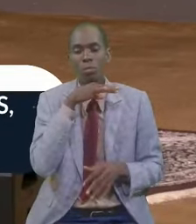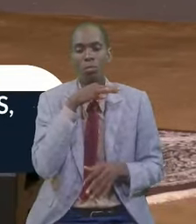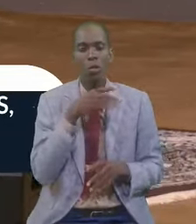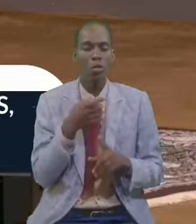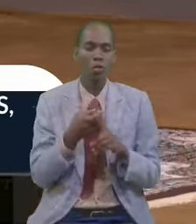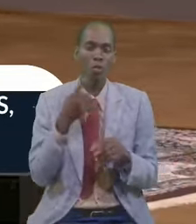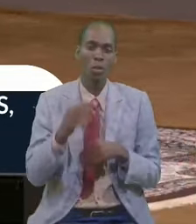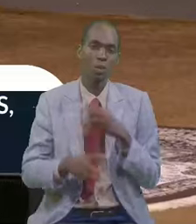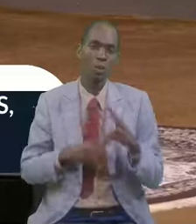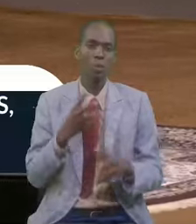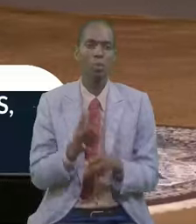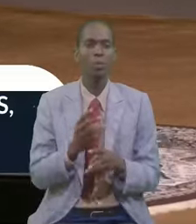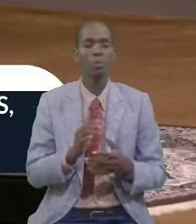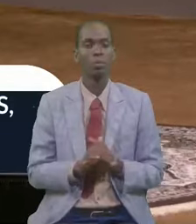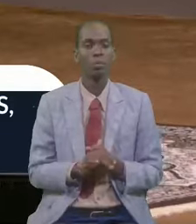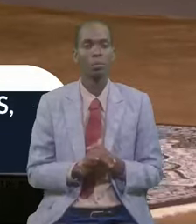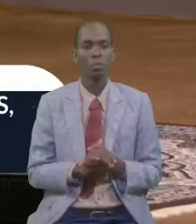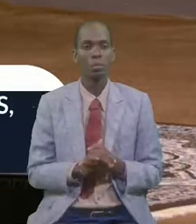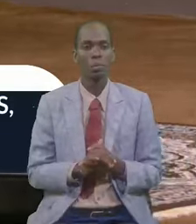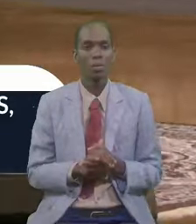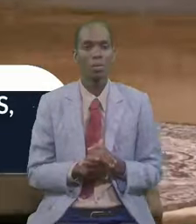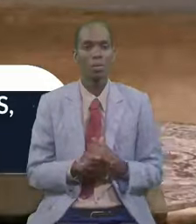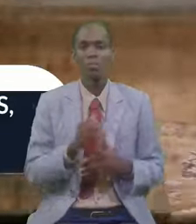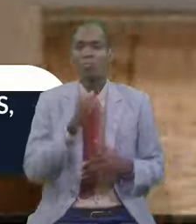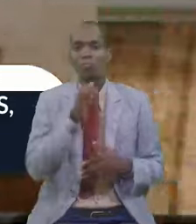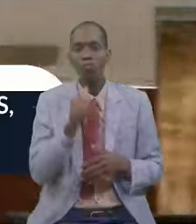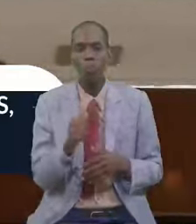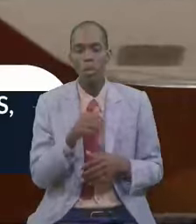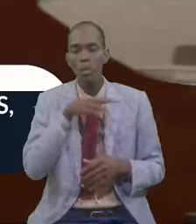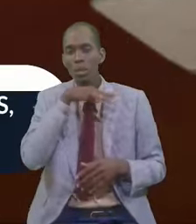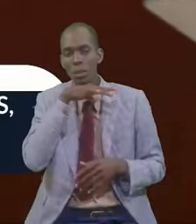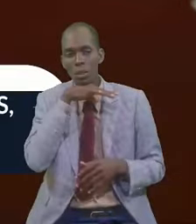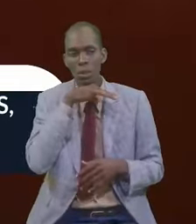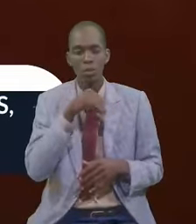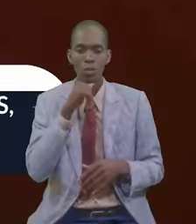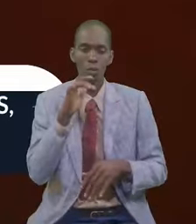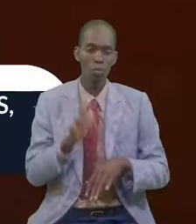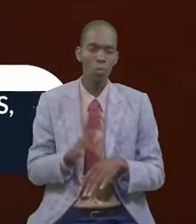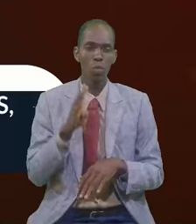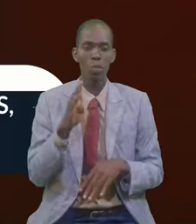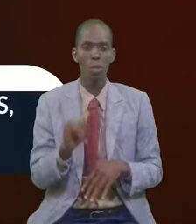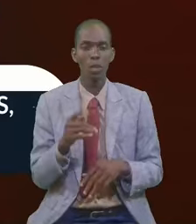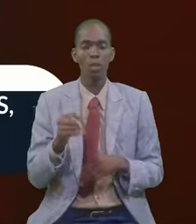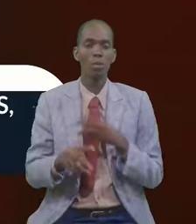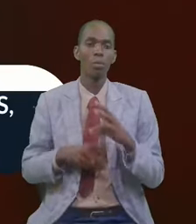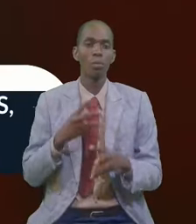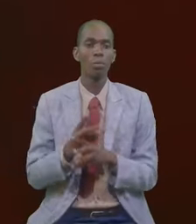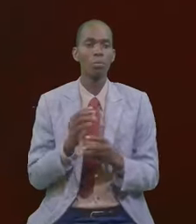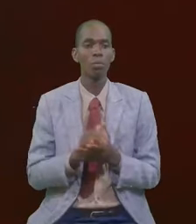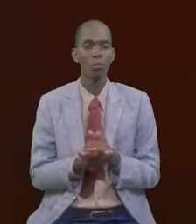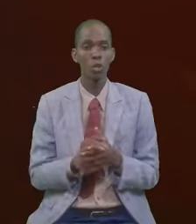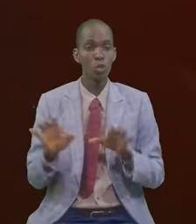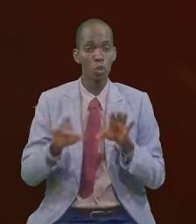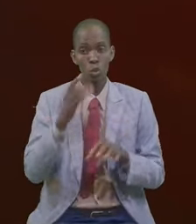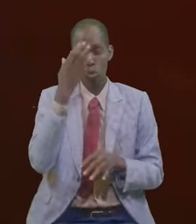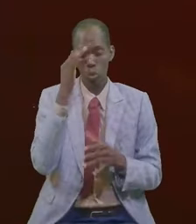monde. À se préserver des souillures du monde. Est-ce que vous